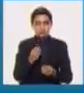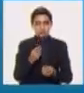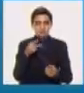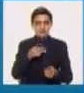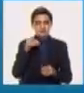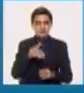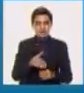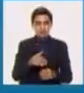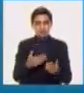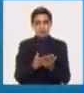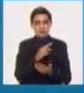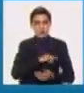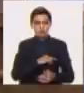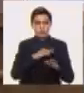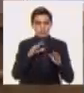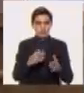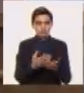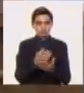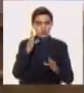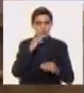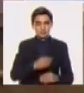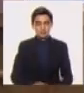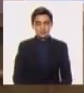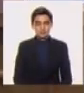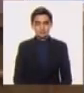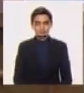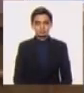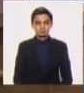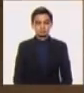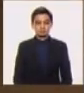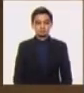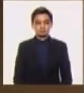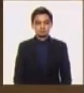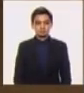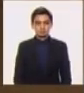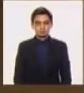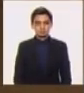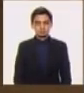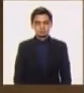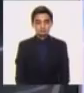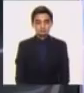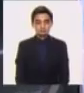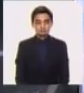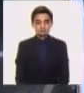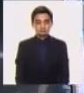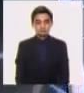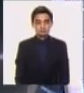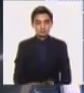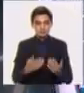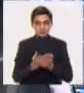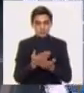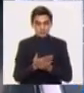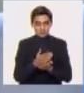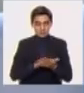шамамен 2000 жаңа жұмыс орнын құруға мүмкіндік береді. Жанар Жолтаева, Информбюро, Алматы. Тікелей